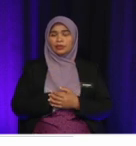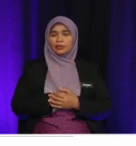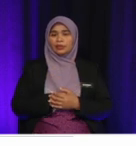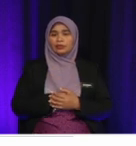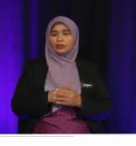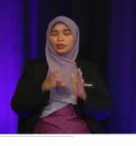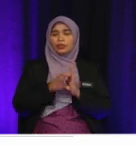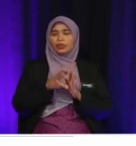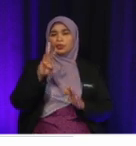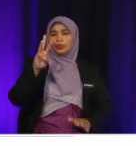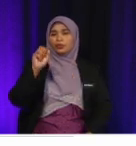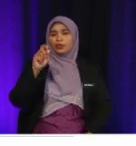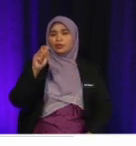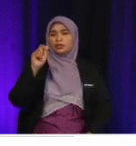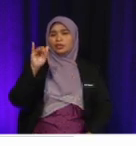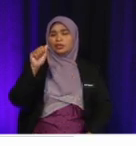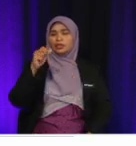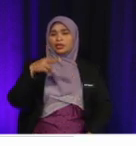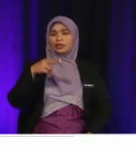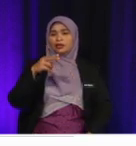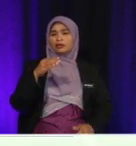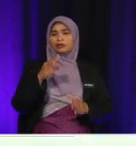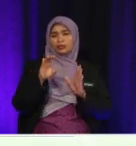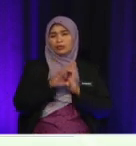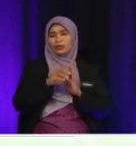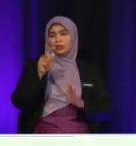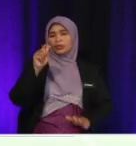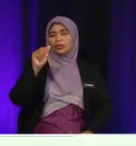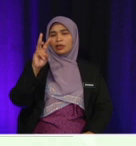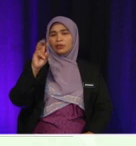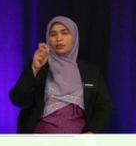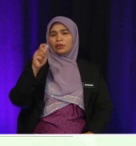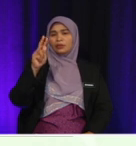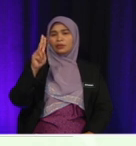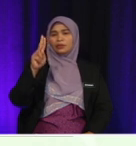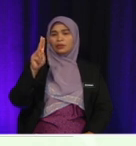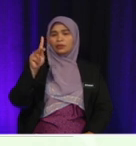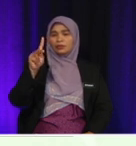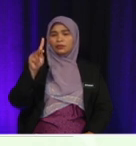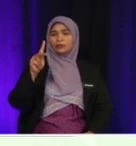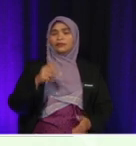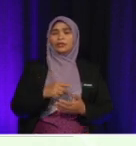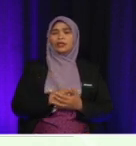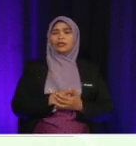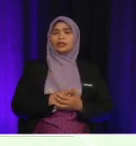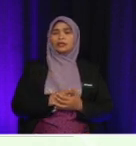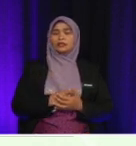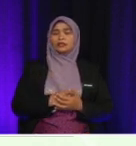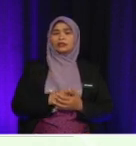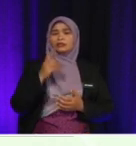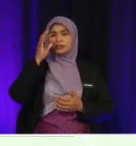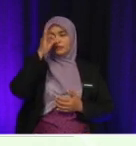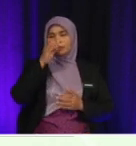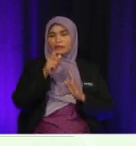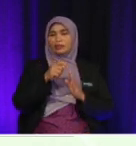tawaduk apa lagi Istiqamah ya berkata benar setnya kita tengok ini tawaduk ialah sifat terpuji